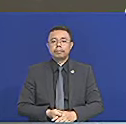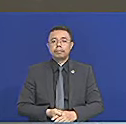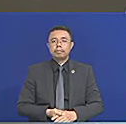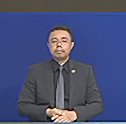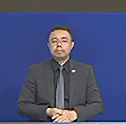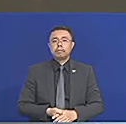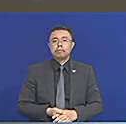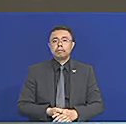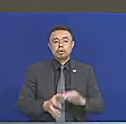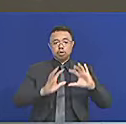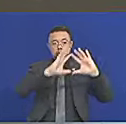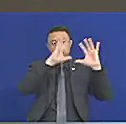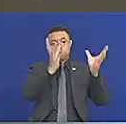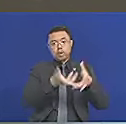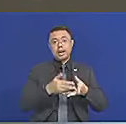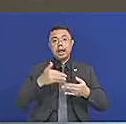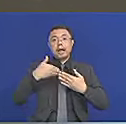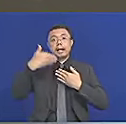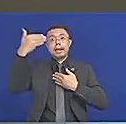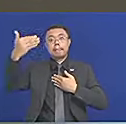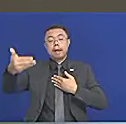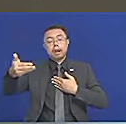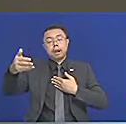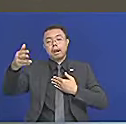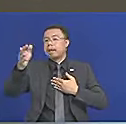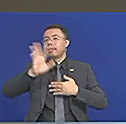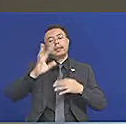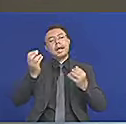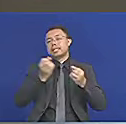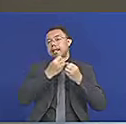Dunia ke depan itu, waduh, enggak jelas, Saudaraku.